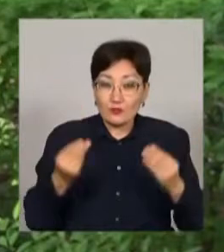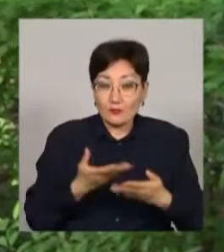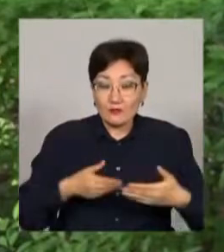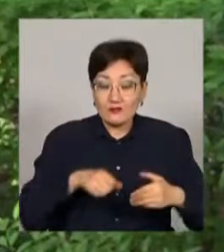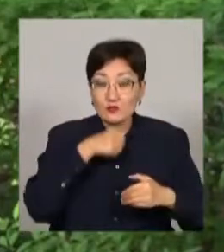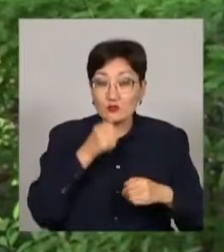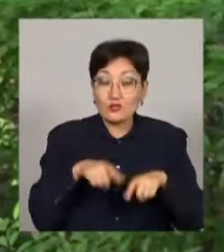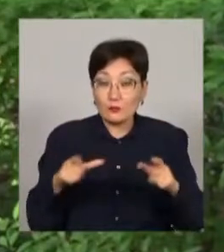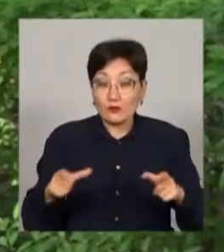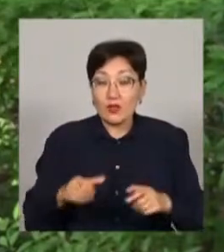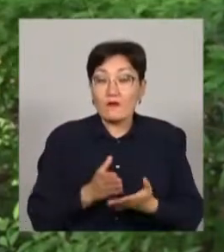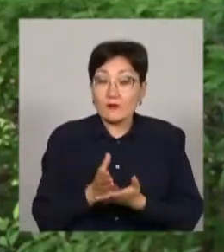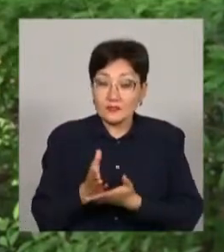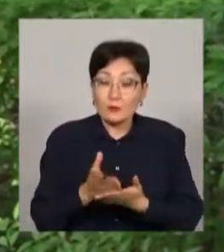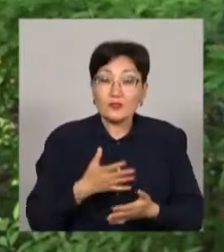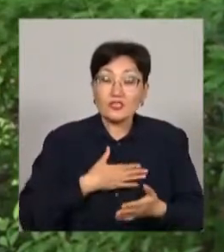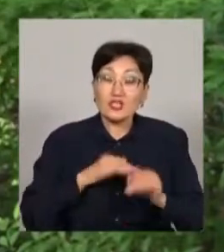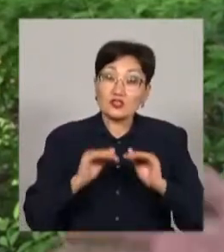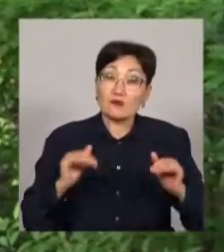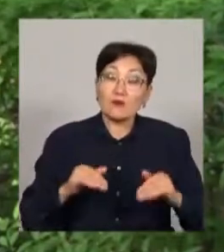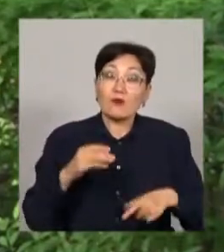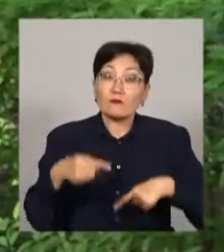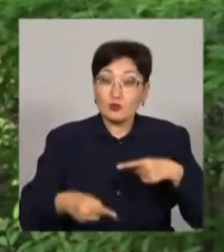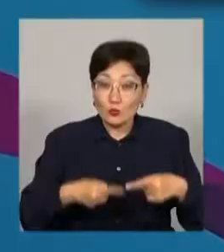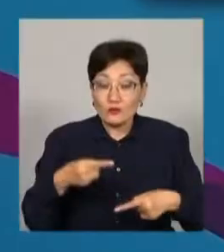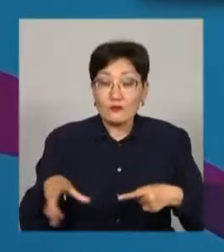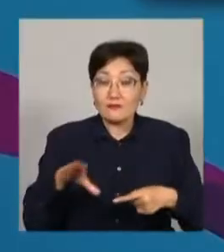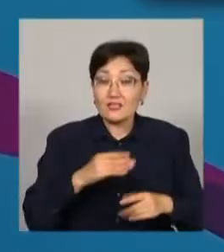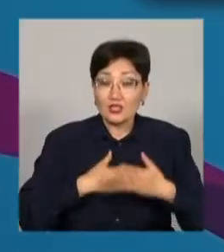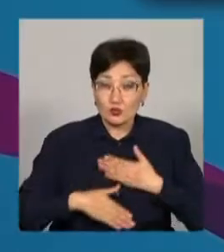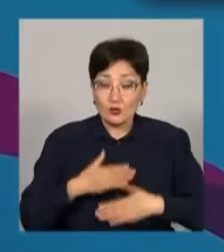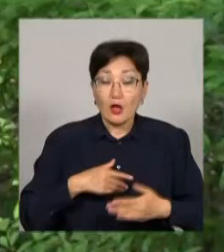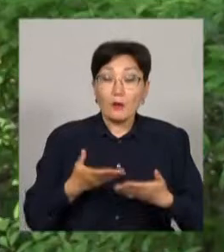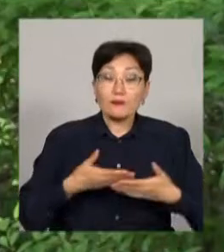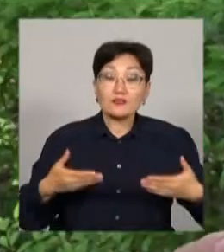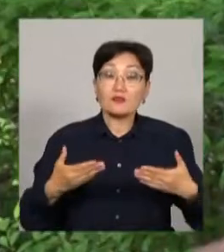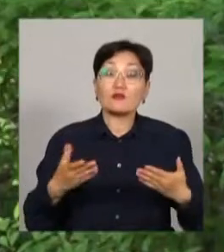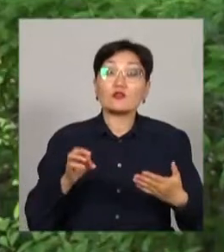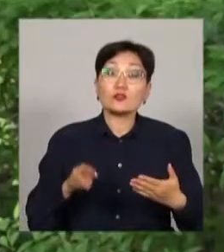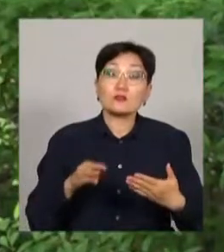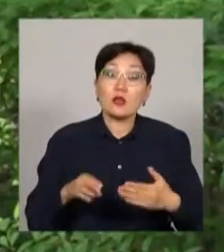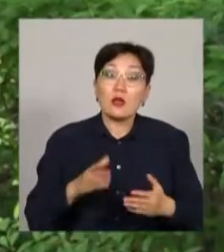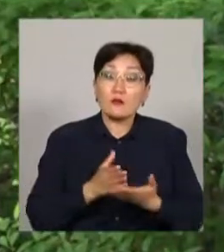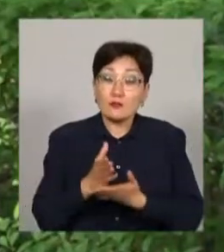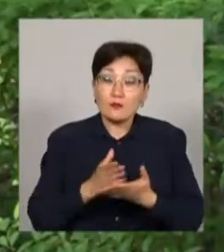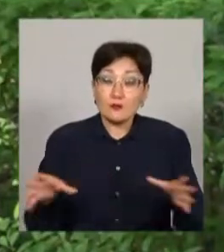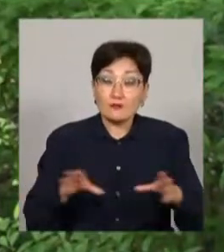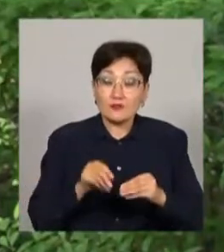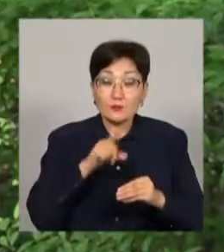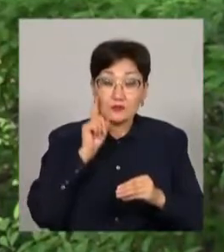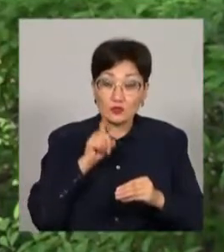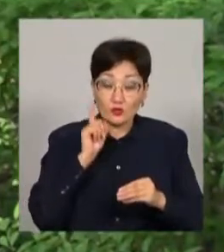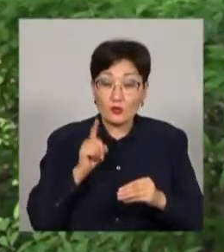взрослые, вот, ветераны, наши дети, внуки, правнуки, все радуются. Мы, вот ветераны вместе с